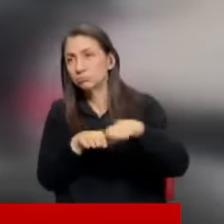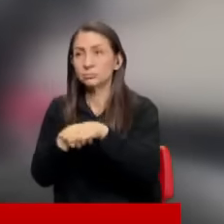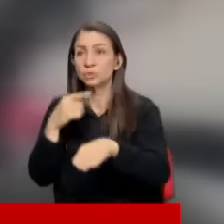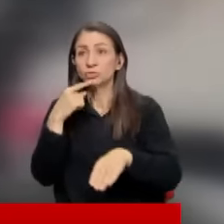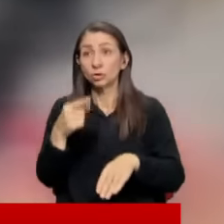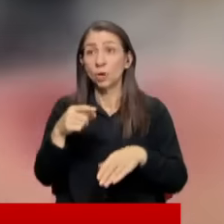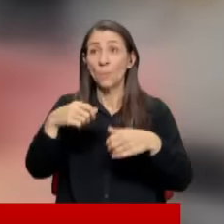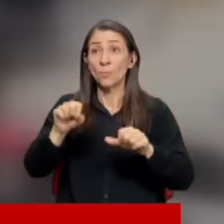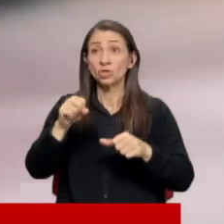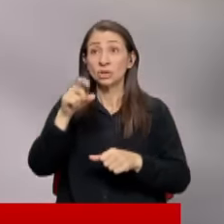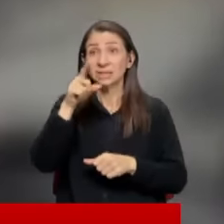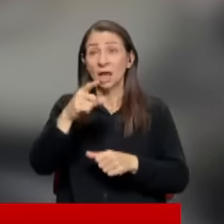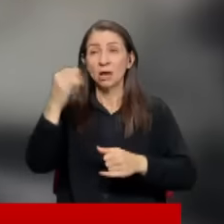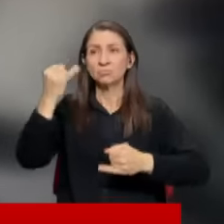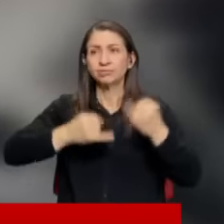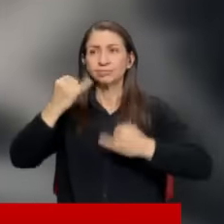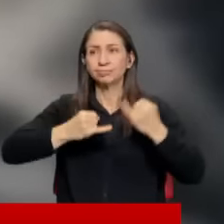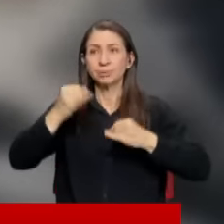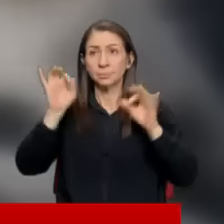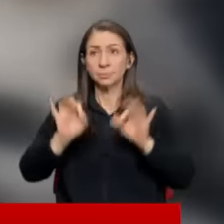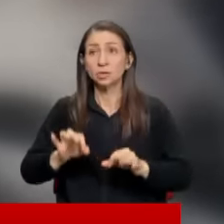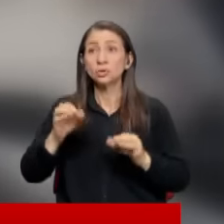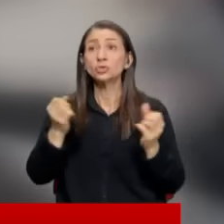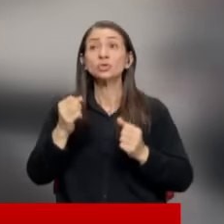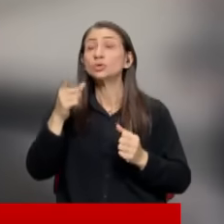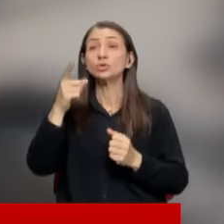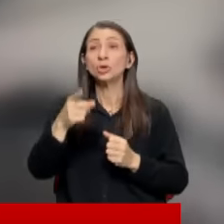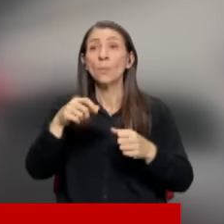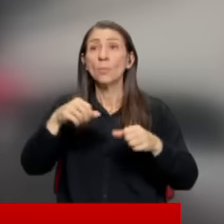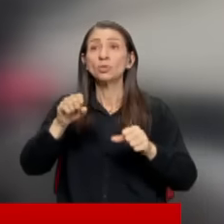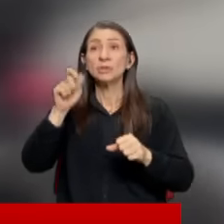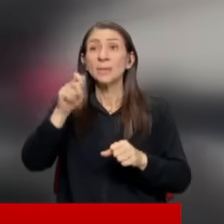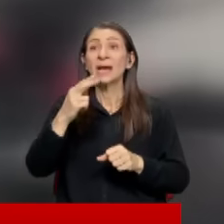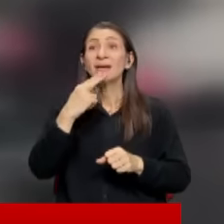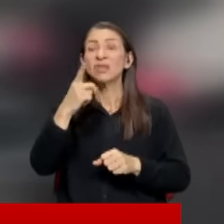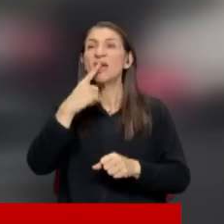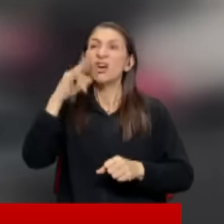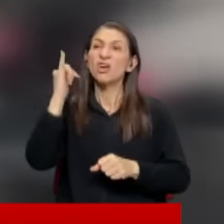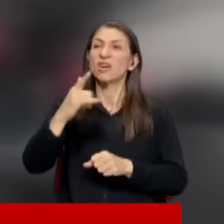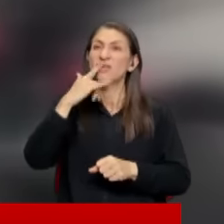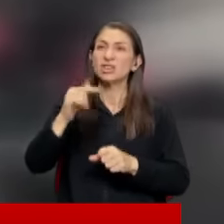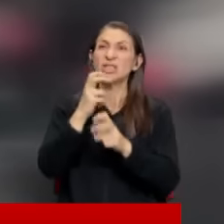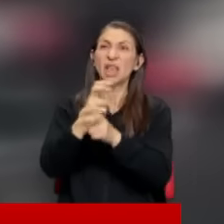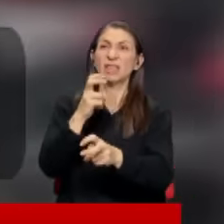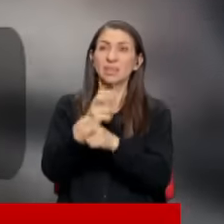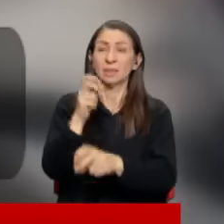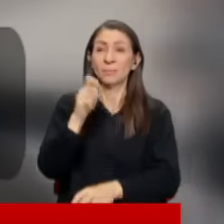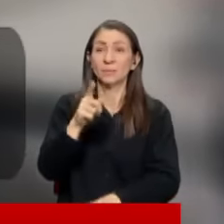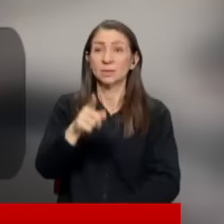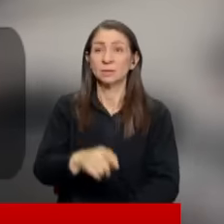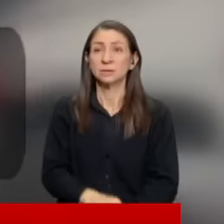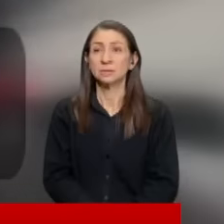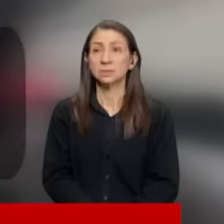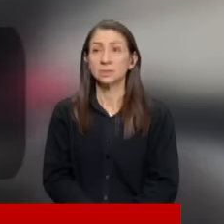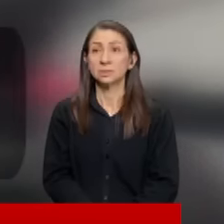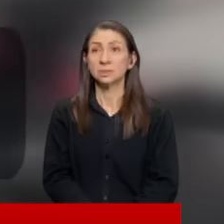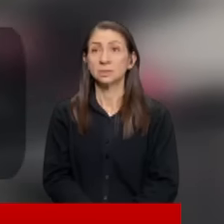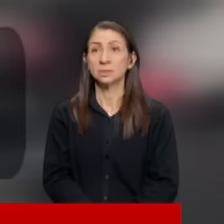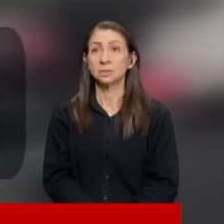iddia ettiği motosikletliyle kavgaya tutuştu. Sürücü motosikleti kullanan kadına hakaret ve tehditler yağdırdı. Ablacığım bak